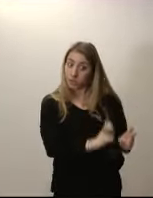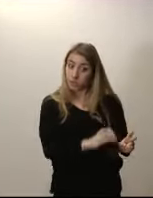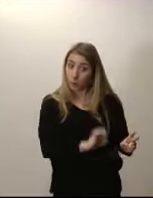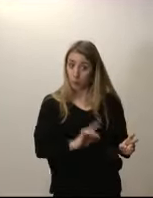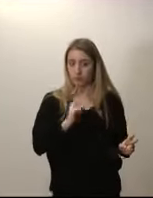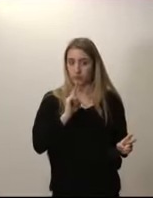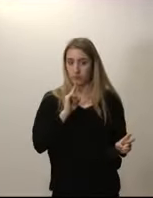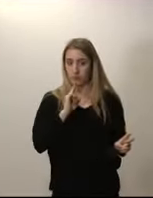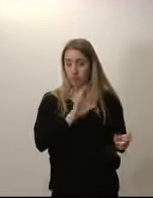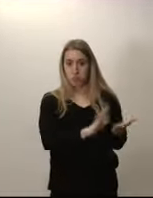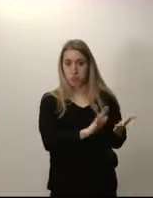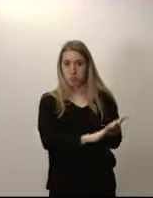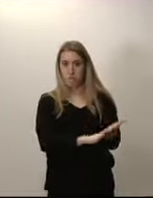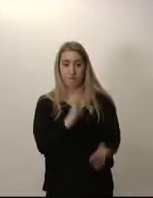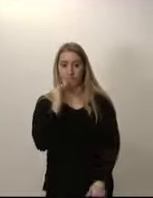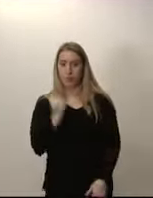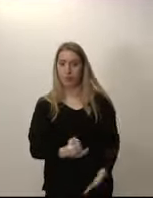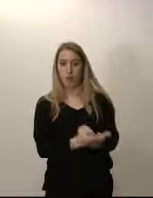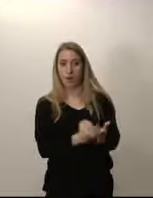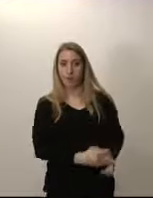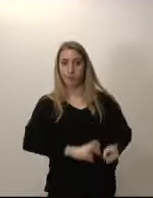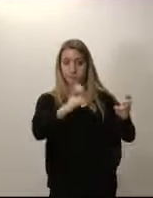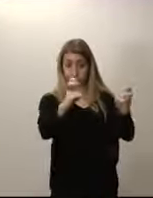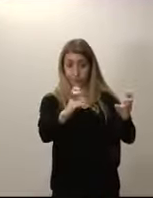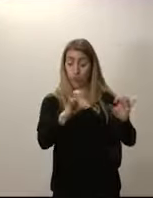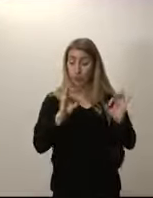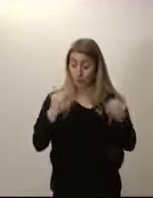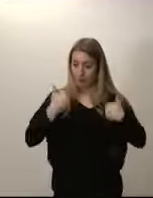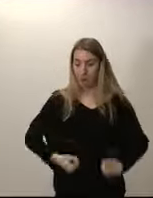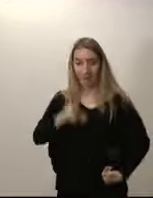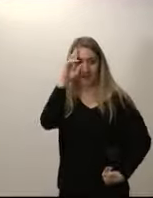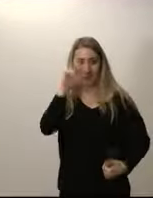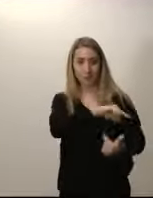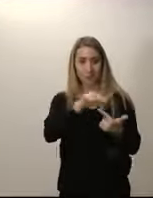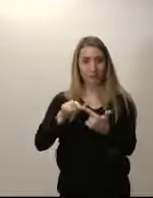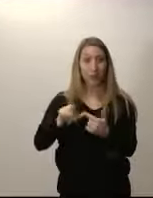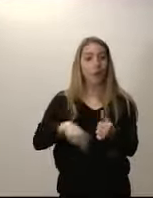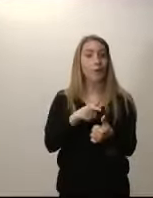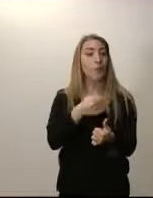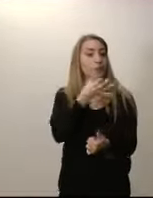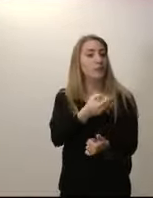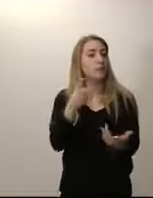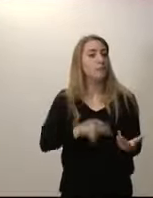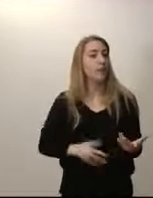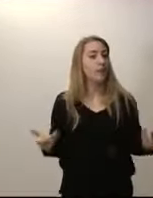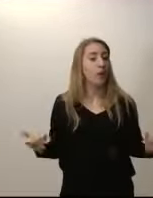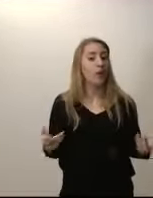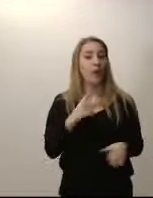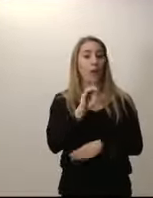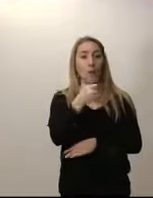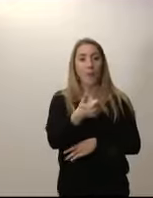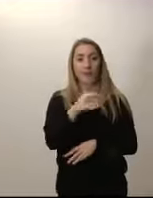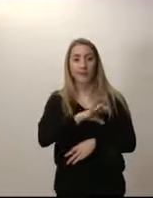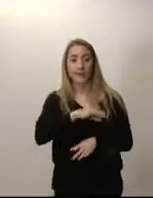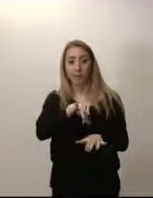proportions. Vous venez de me donner raison sur 2 points. D'une part, vous venez de me donner raison lorsque je dis qu'en réalité, par une véritable